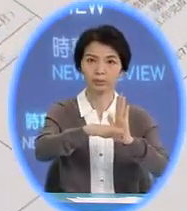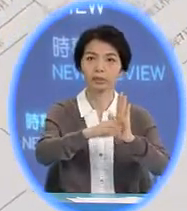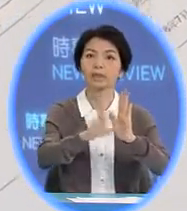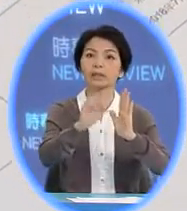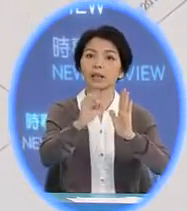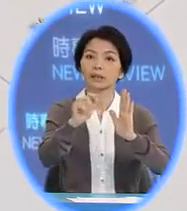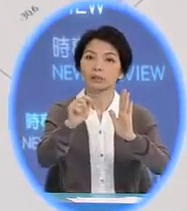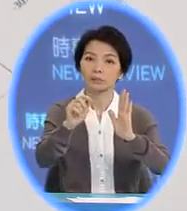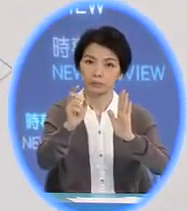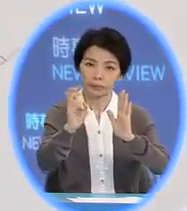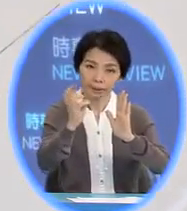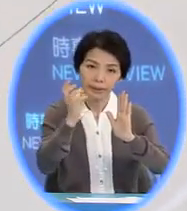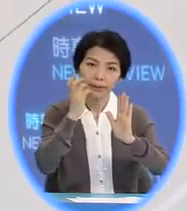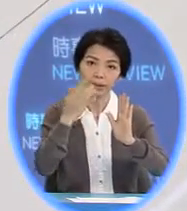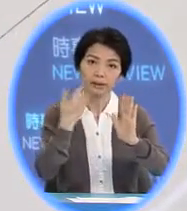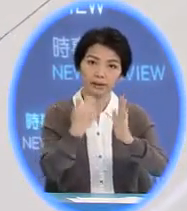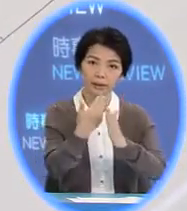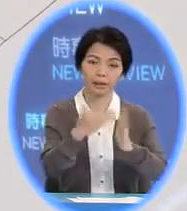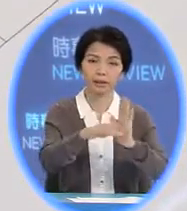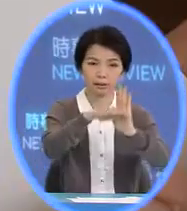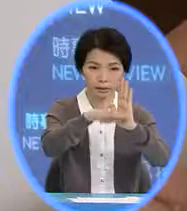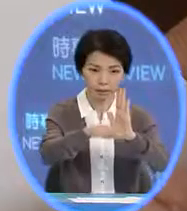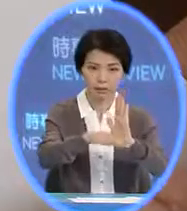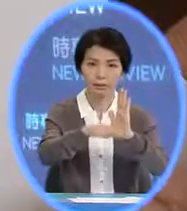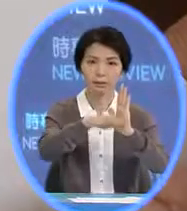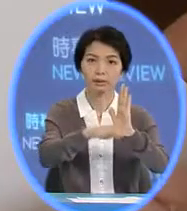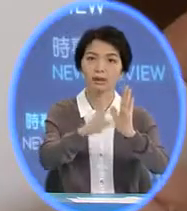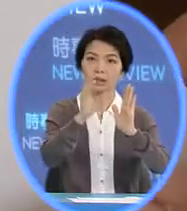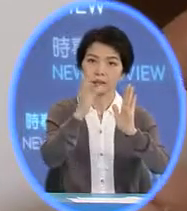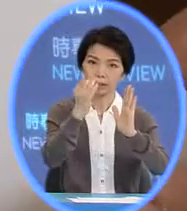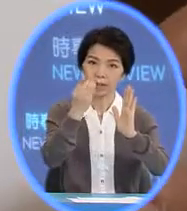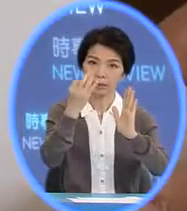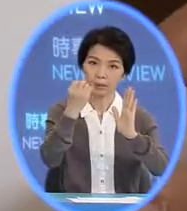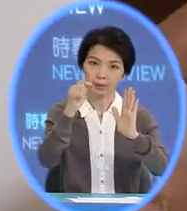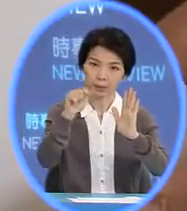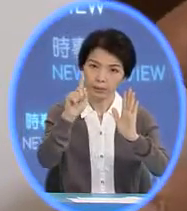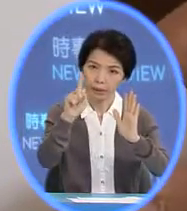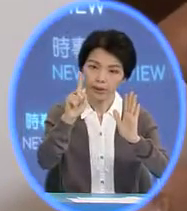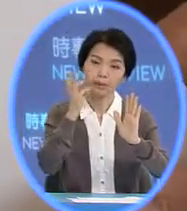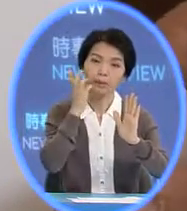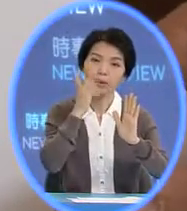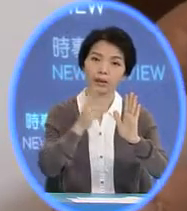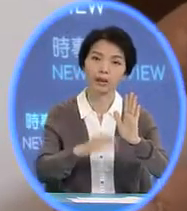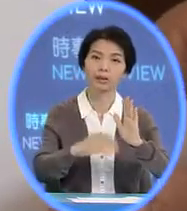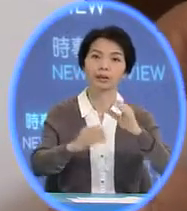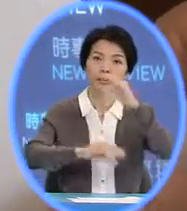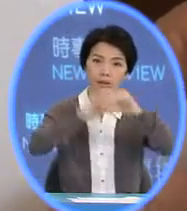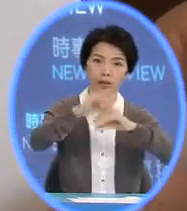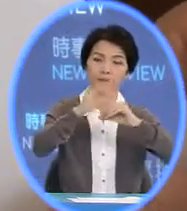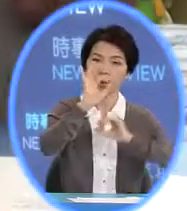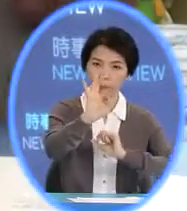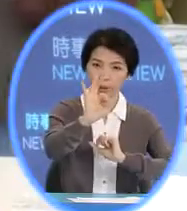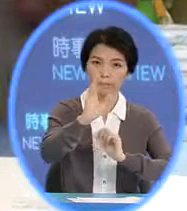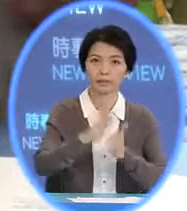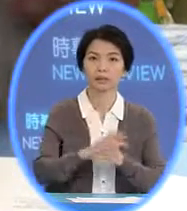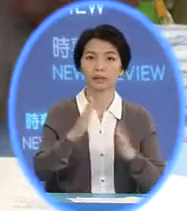30毫米，而最近錄得的沉降幅度就是30.1毫米，港鐵說結構安全。不